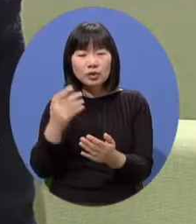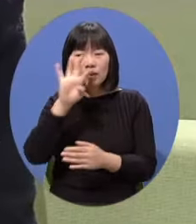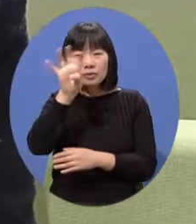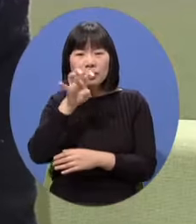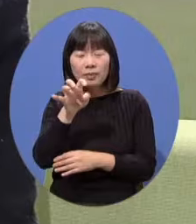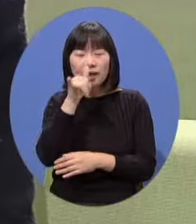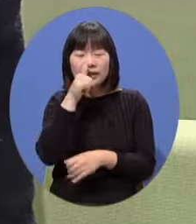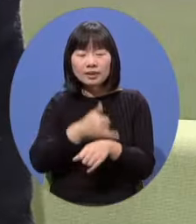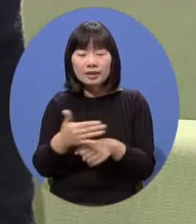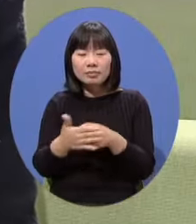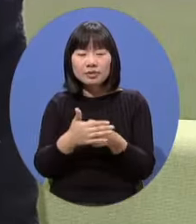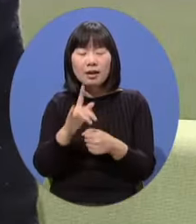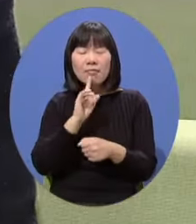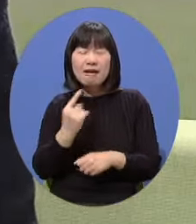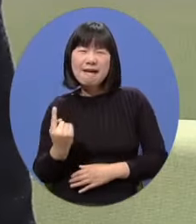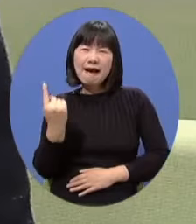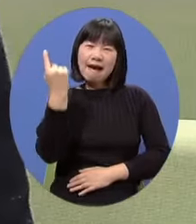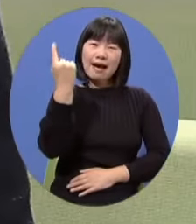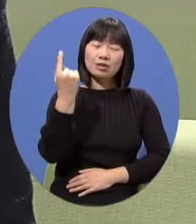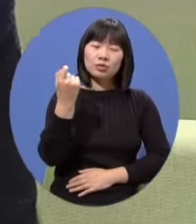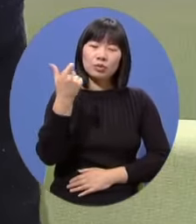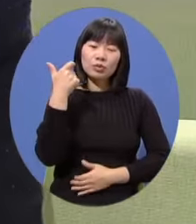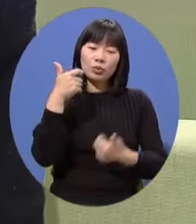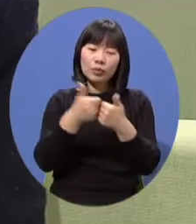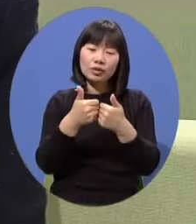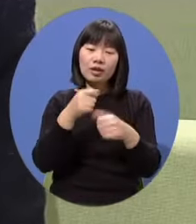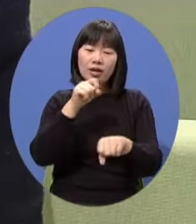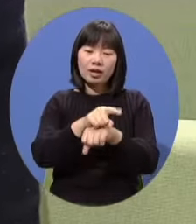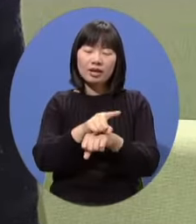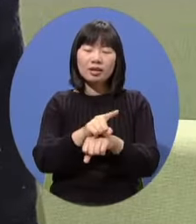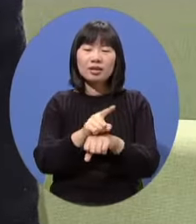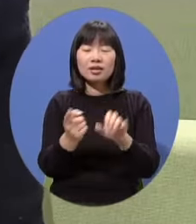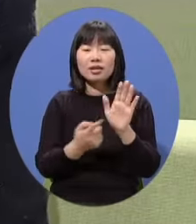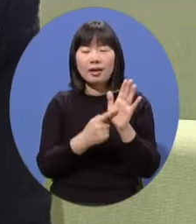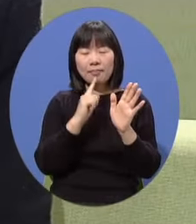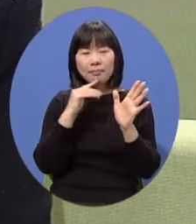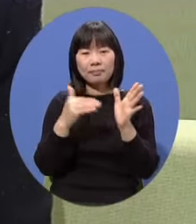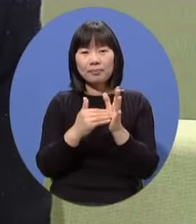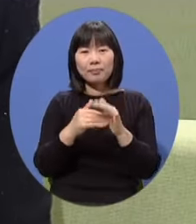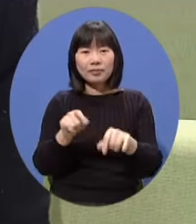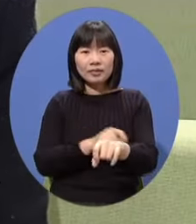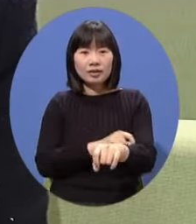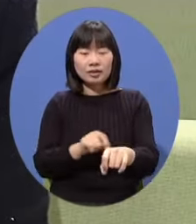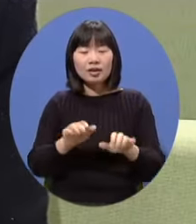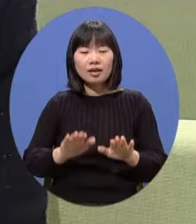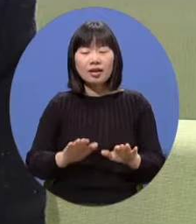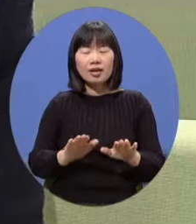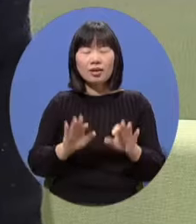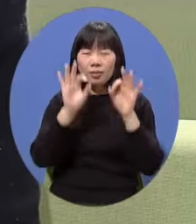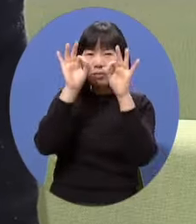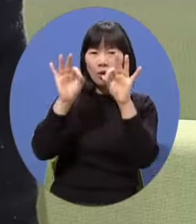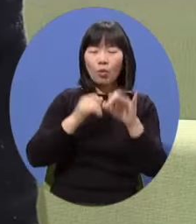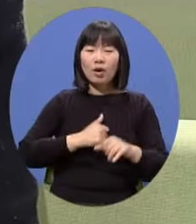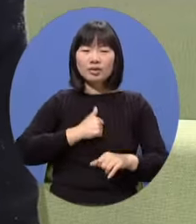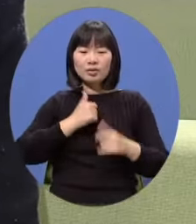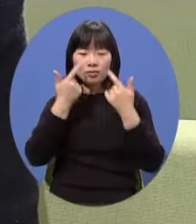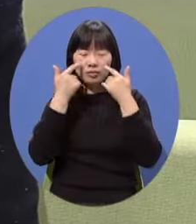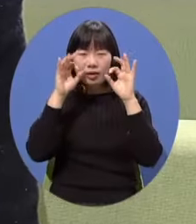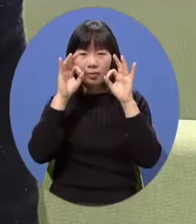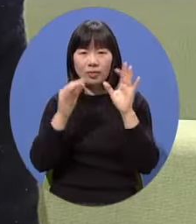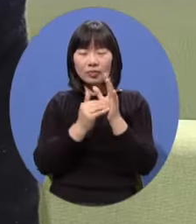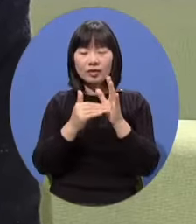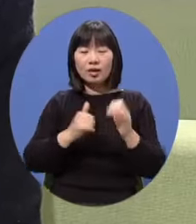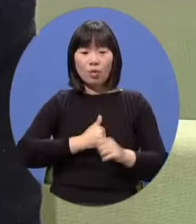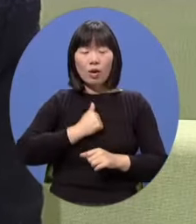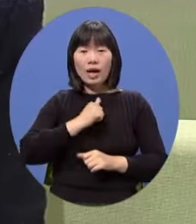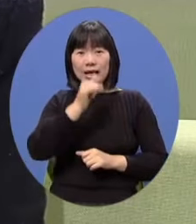물음표가 들어가서 말꼬리가 올라가서 약간의 공격적인 형태를 띄어요. 또 특히 딱 봐도 화난 게 분명한데